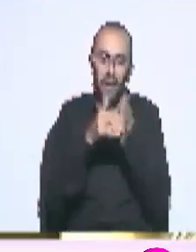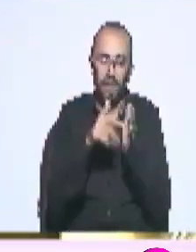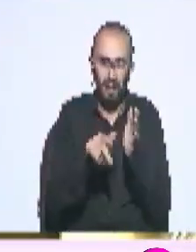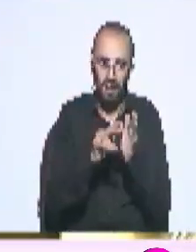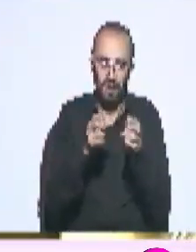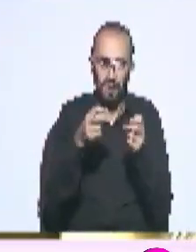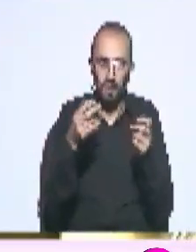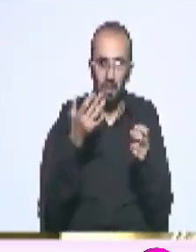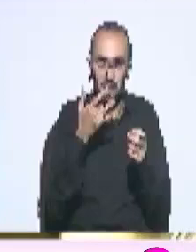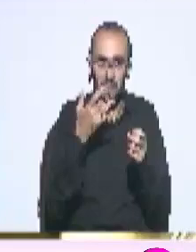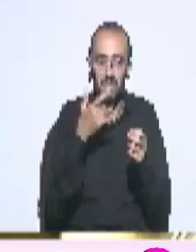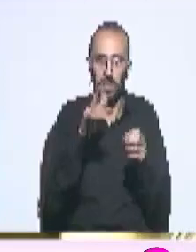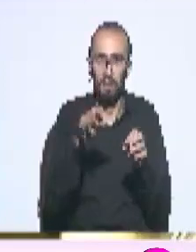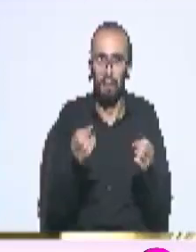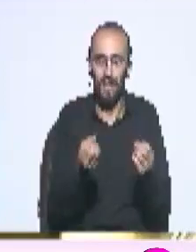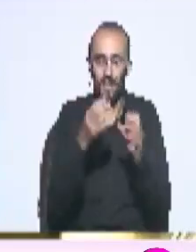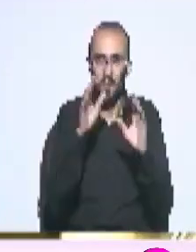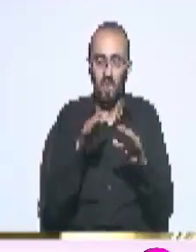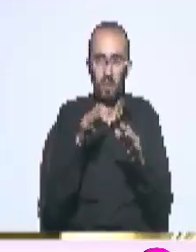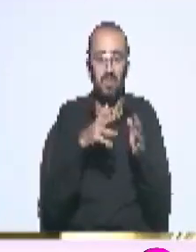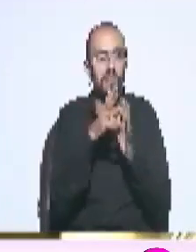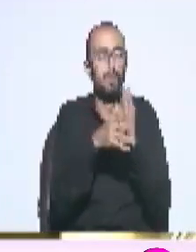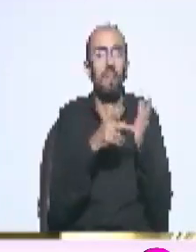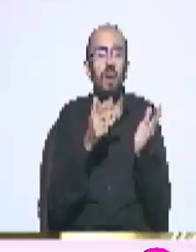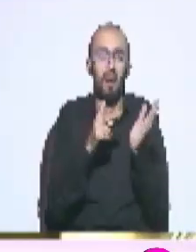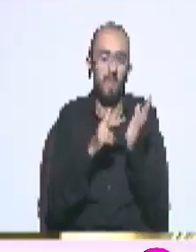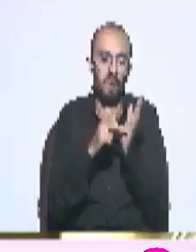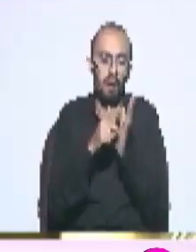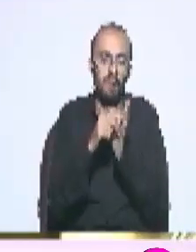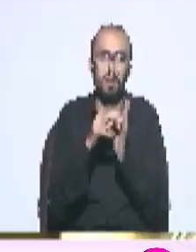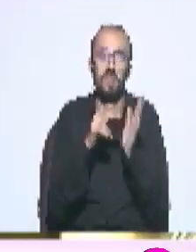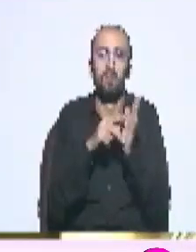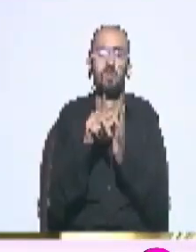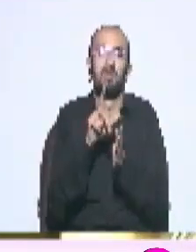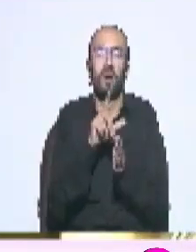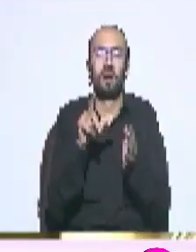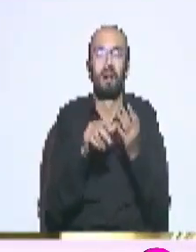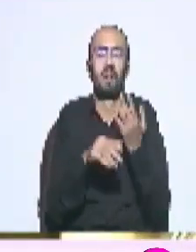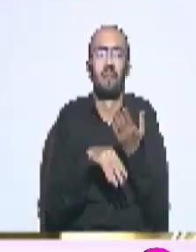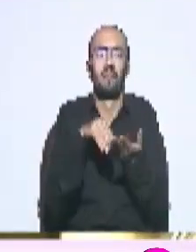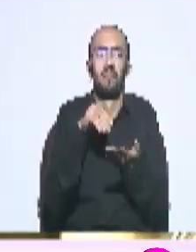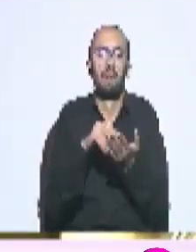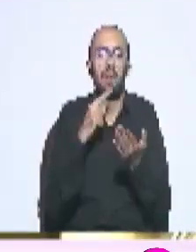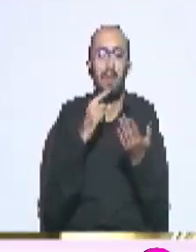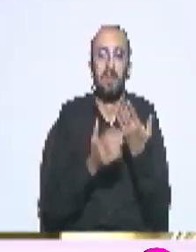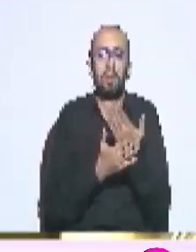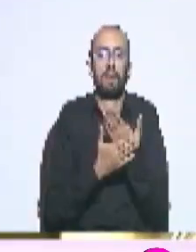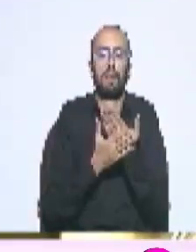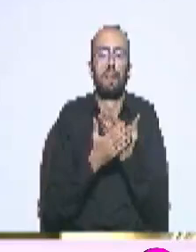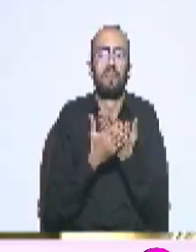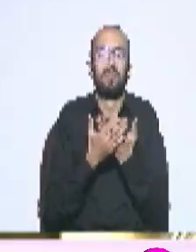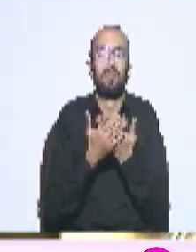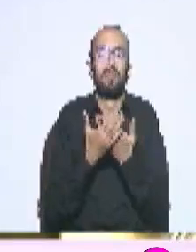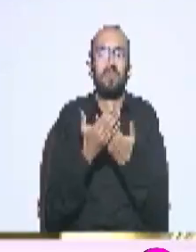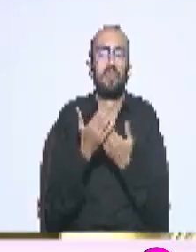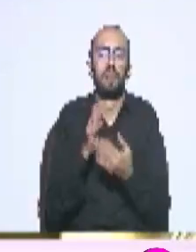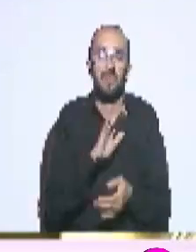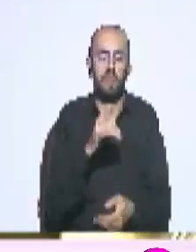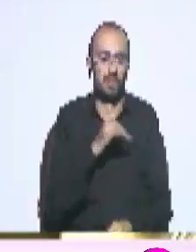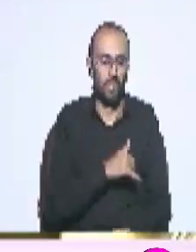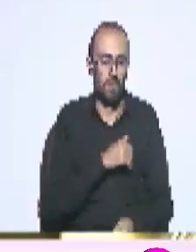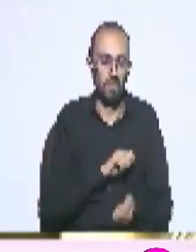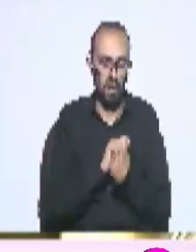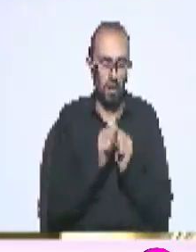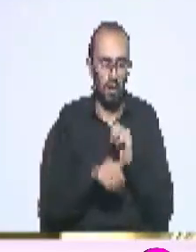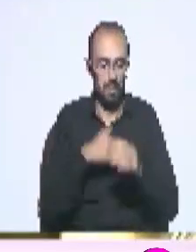سنه جديده وبما انا حضرتك منورنا خطوات كده نمشي عليها ان احنا نبدا بقى النهارده نقول لنفسنا انا عايز عايز اغير من جوه الاول